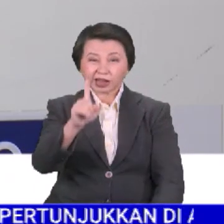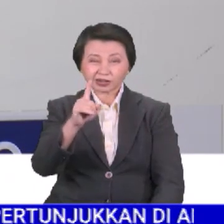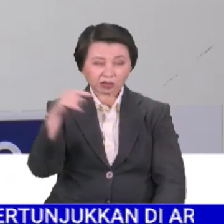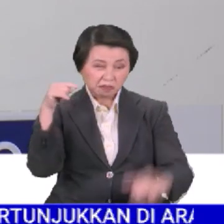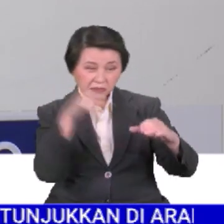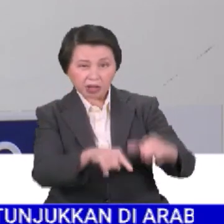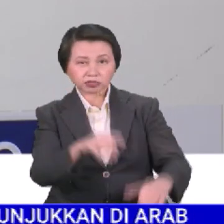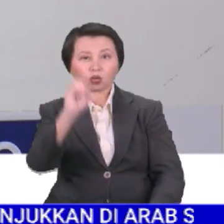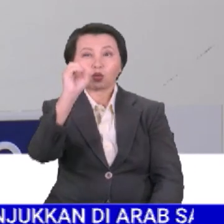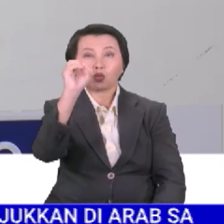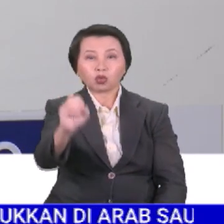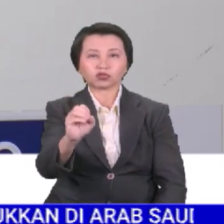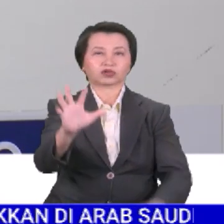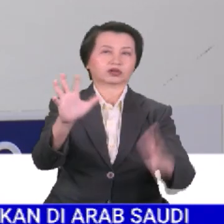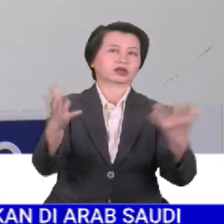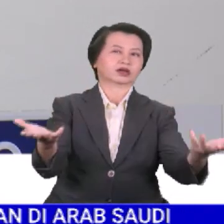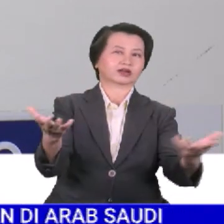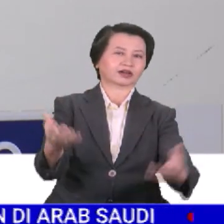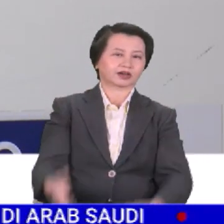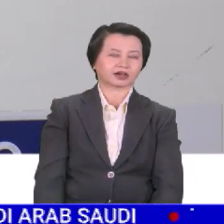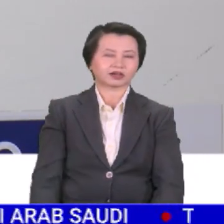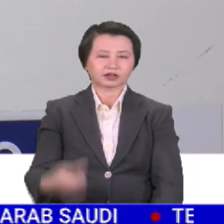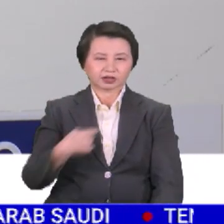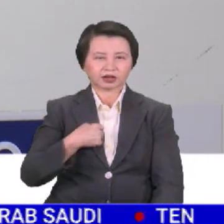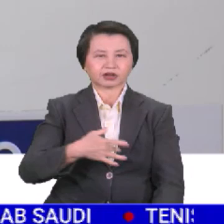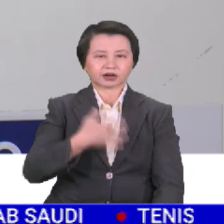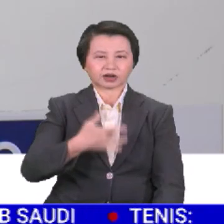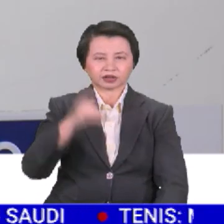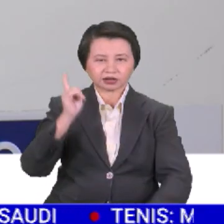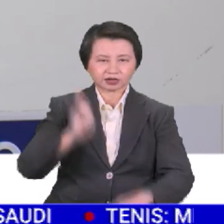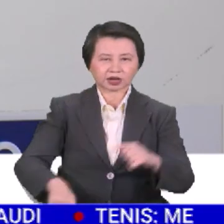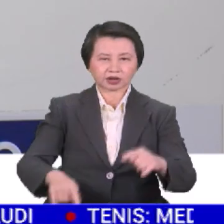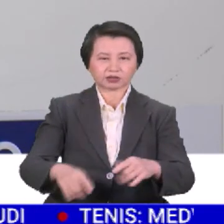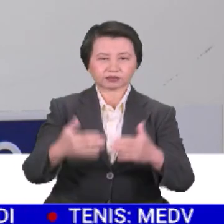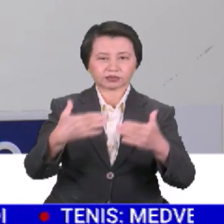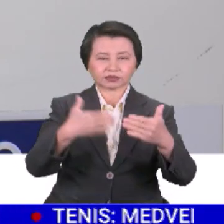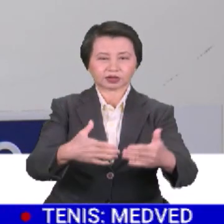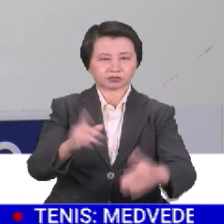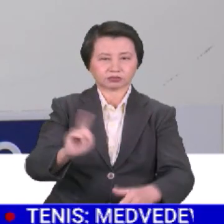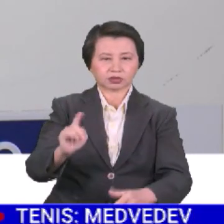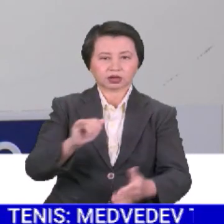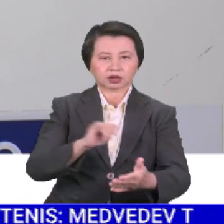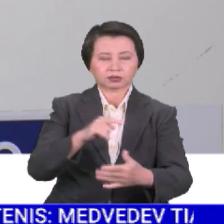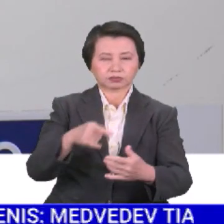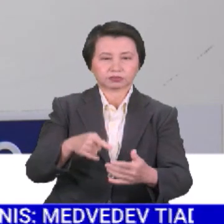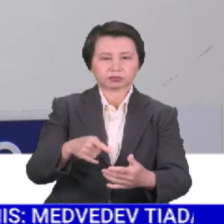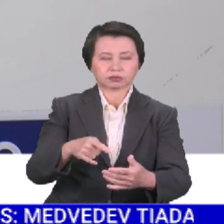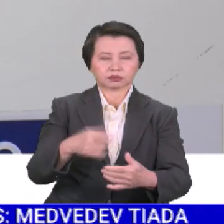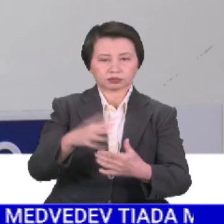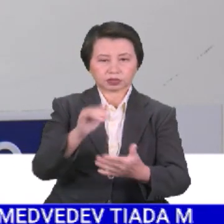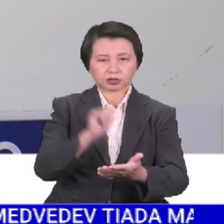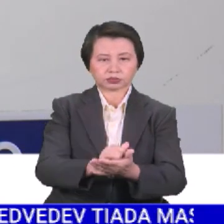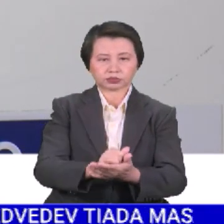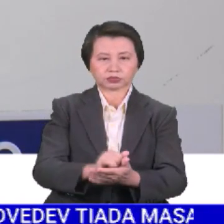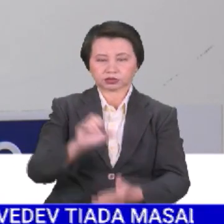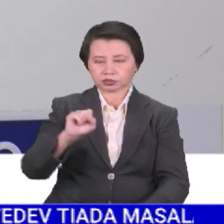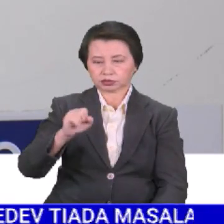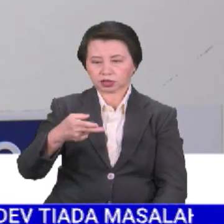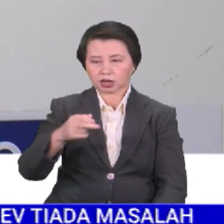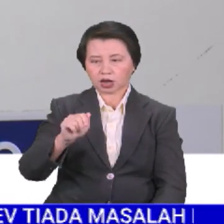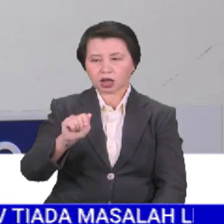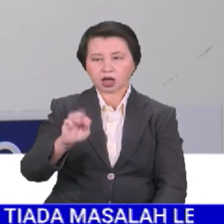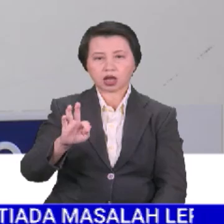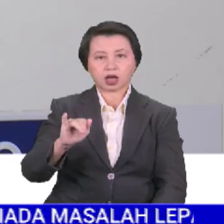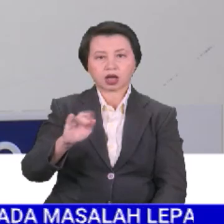masuk. Kecuali satu yang rebound tu, dan saya rasa itu tak boleh dikira sebagai penalti lah. Bila rebound, lepas tu Syafiq Sumantri